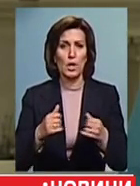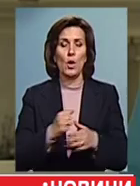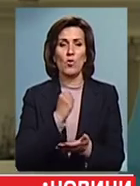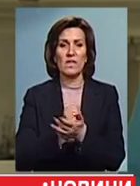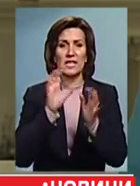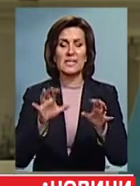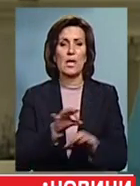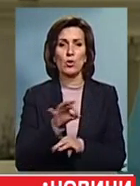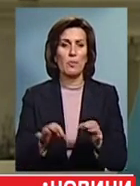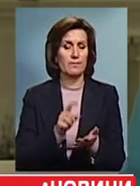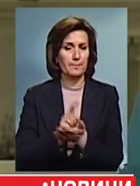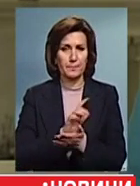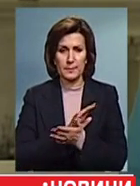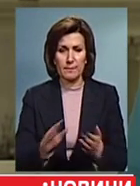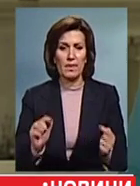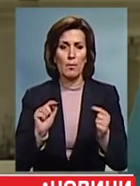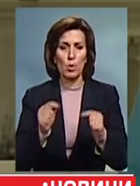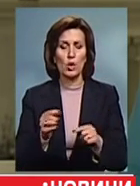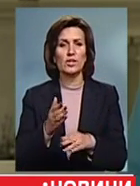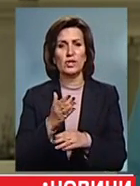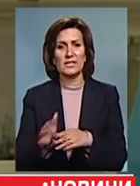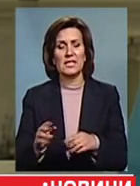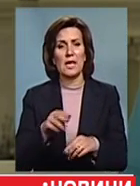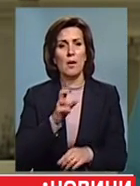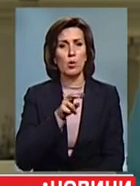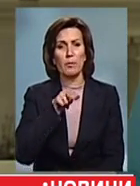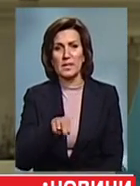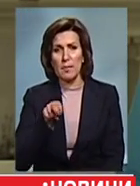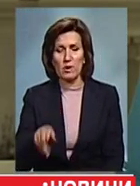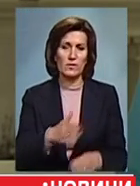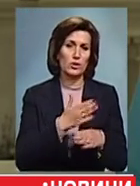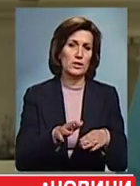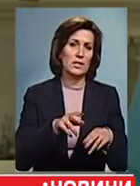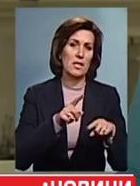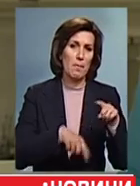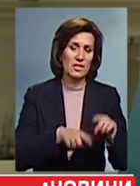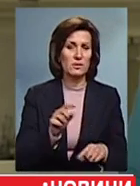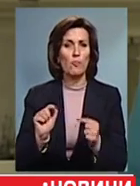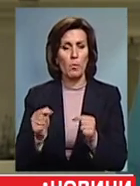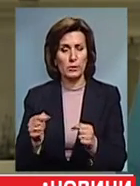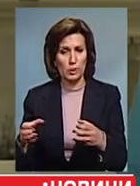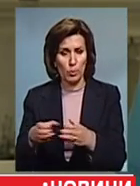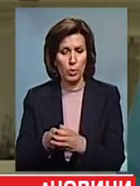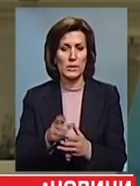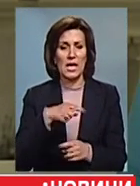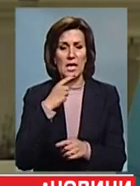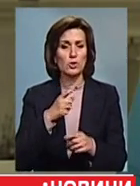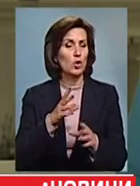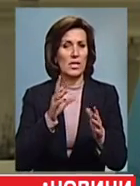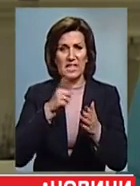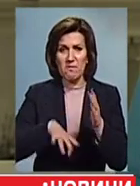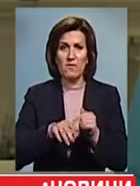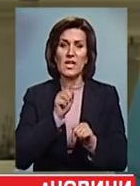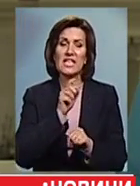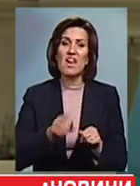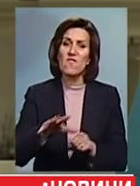ухвалити законопроект не вдається. Проти частина з блоку Петра Порошенка, частина Батьківщини, а також в опозиційному блоці. Там кажуть, що не впевнені,